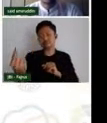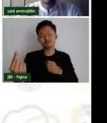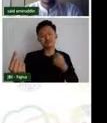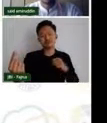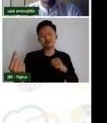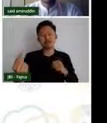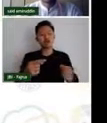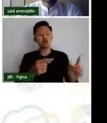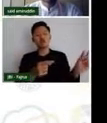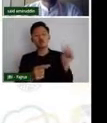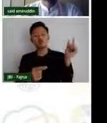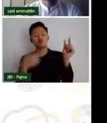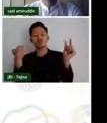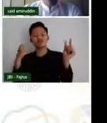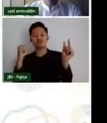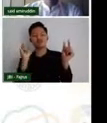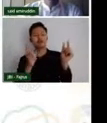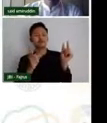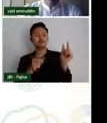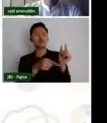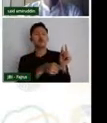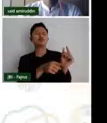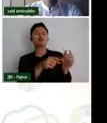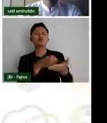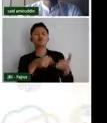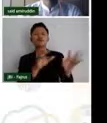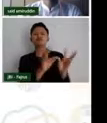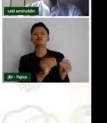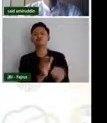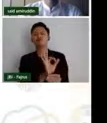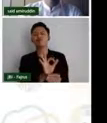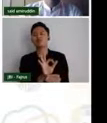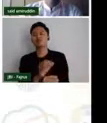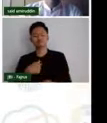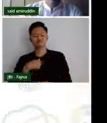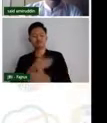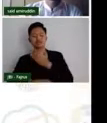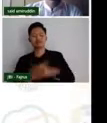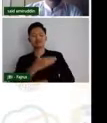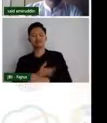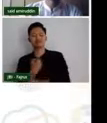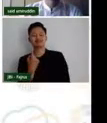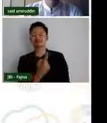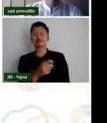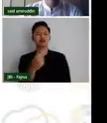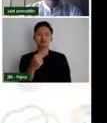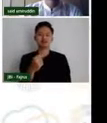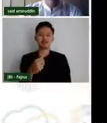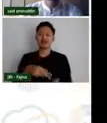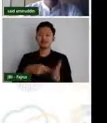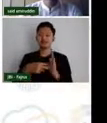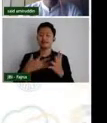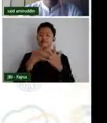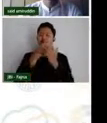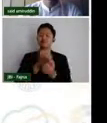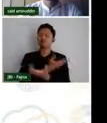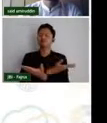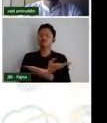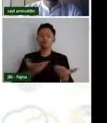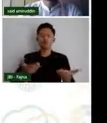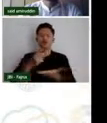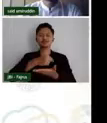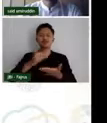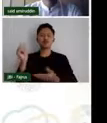sekolah inklusi. Nah, di sini makanya saya berpikir bahwa sekolah umum juga bisa memberikan layanan pendidikan inklusi bagi anak-anak